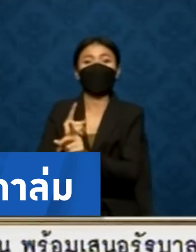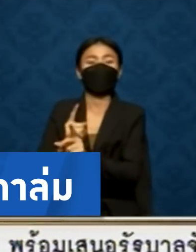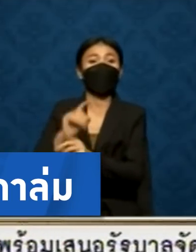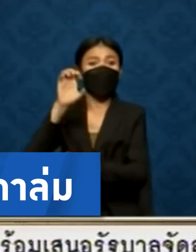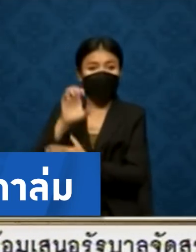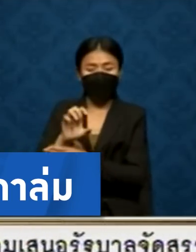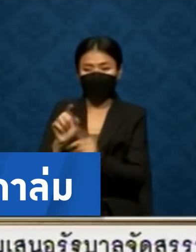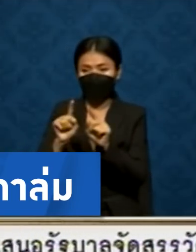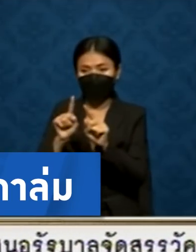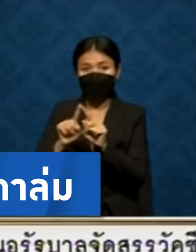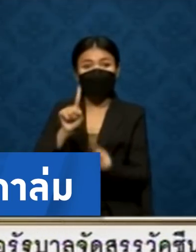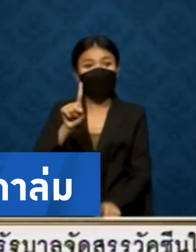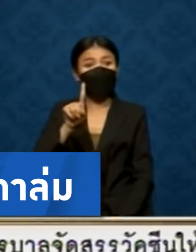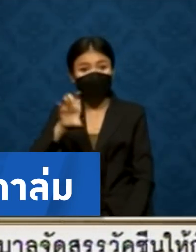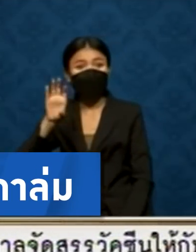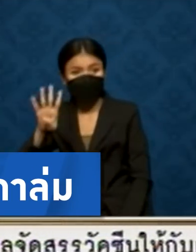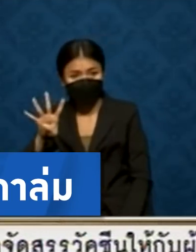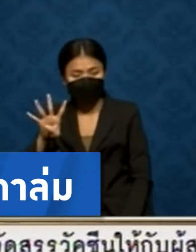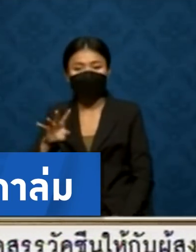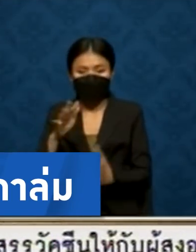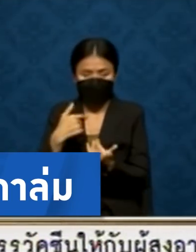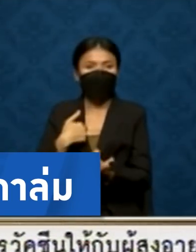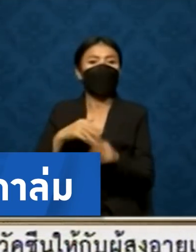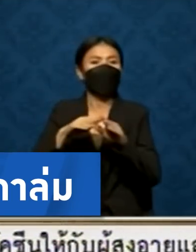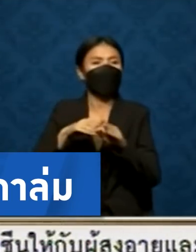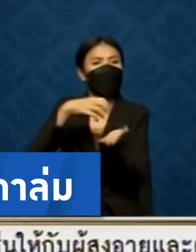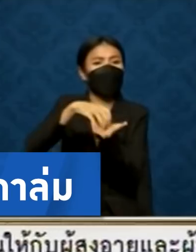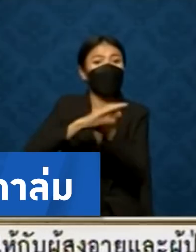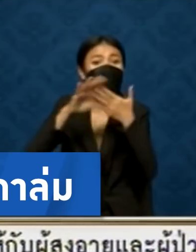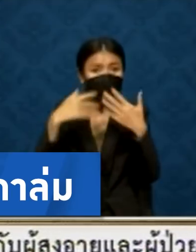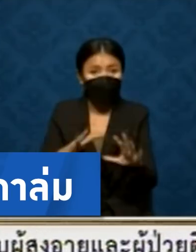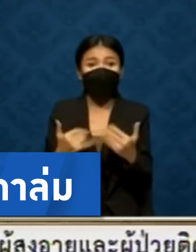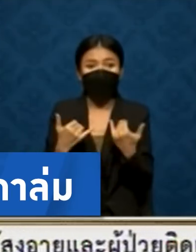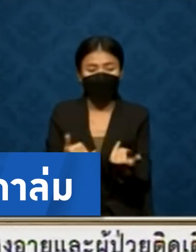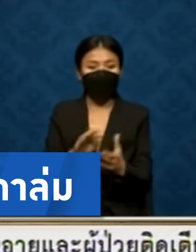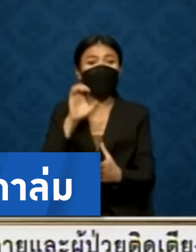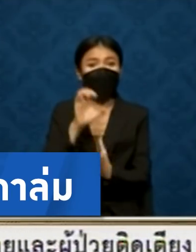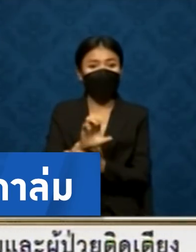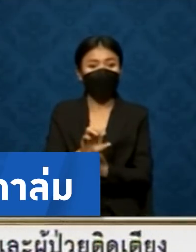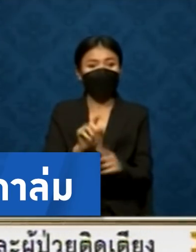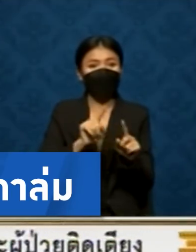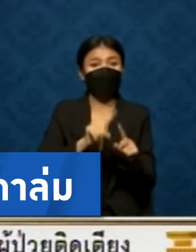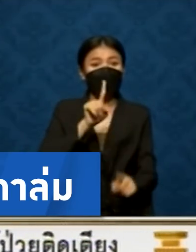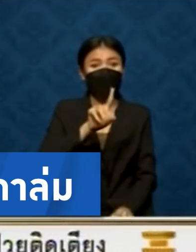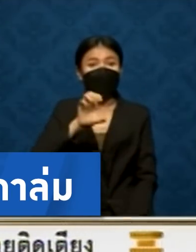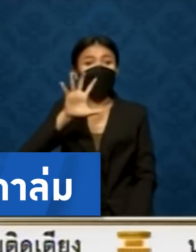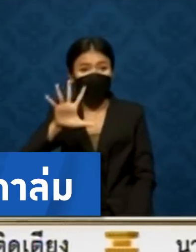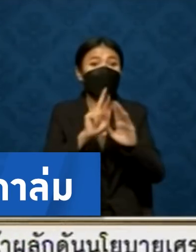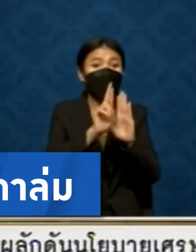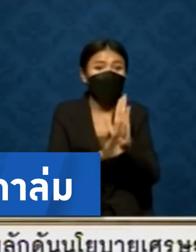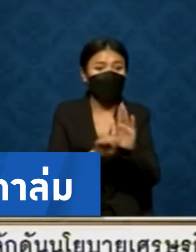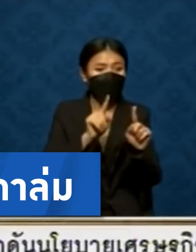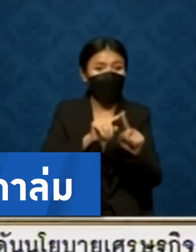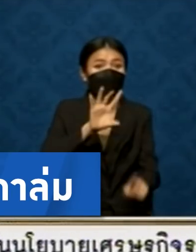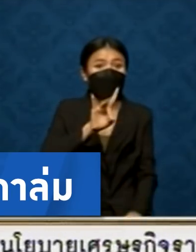นะครับแต่อยู่ดีๆถ้าคุณสุชาติก็มีการปิดประชุมไปในเวลา15:15บอกว่าขอหลวง